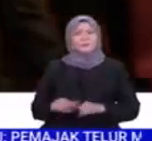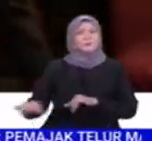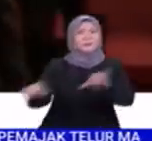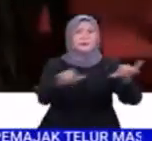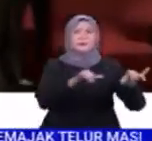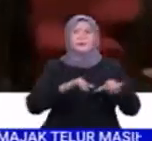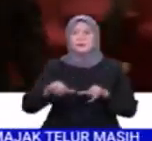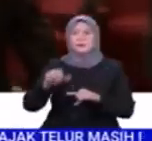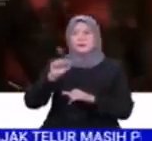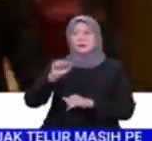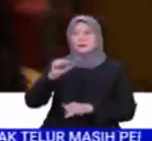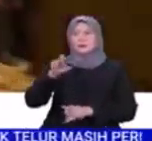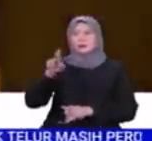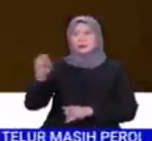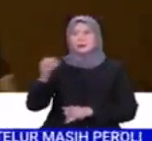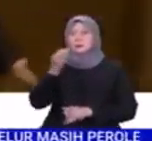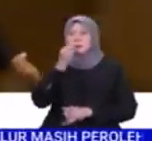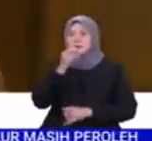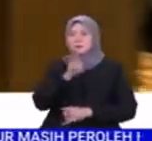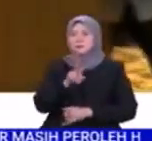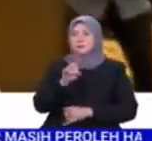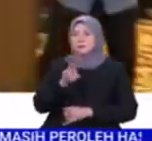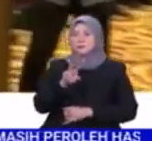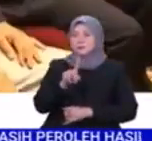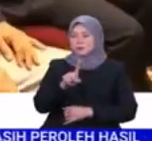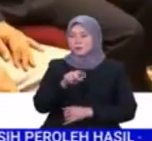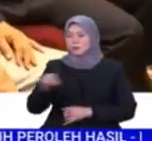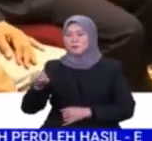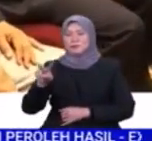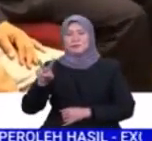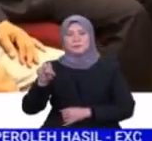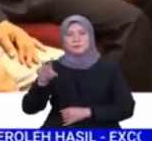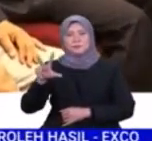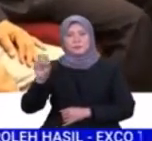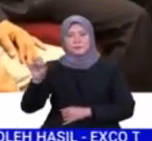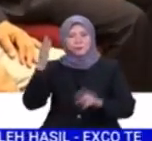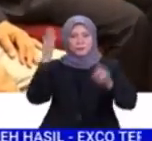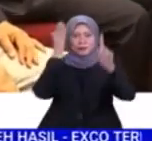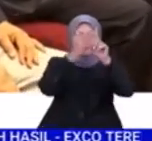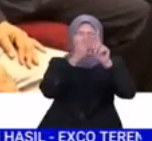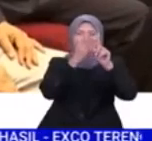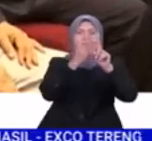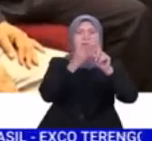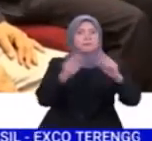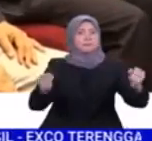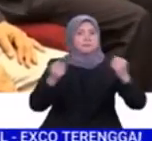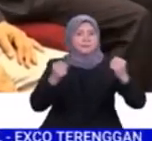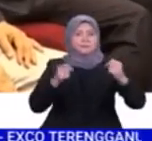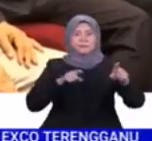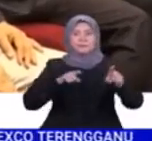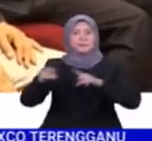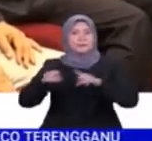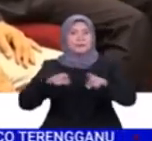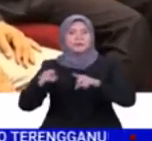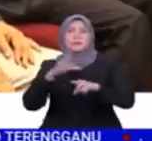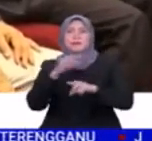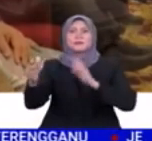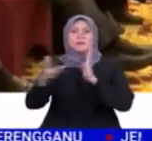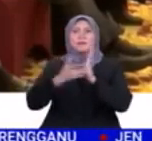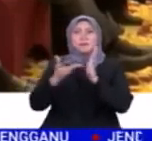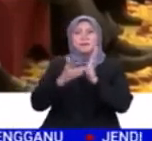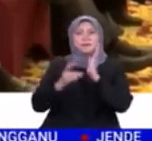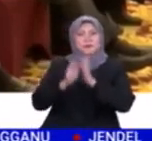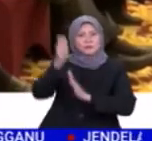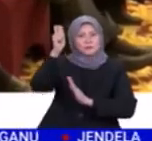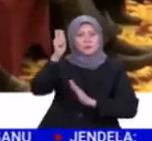dengan Dasar Agro Makanan Negara 2021-2030 yang menyasarkan sektor mampan, berdaya tahan dan berteknologi